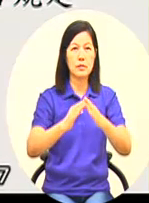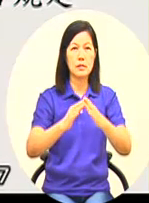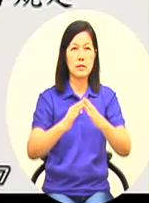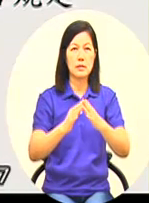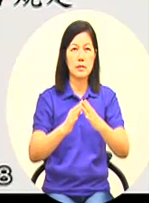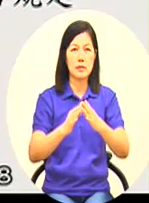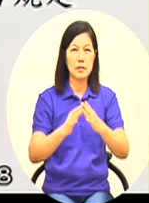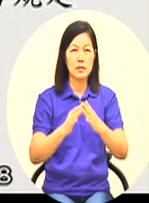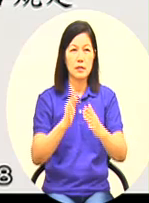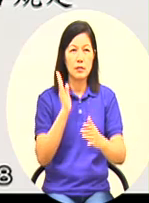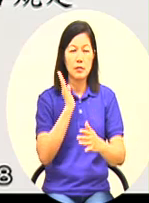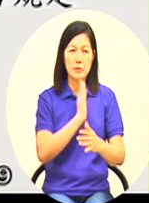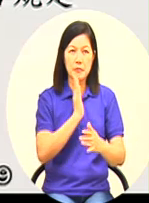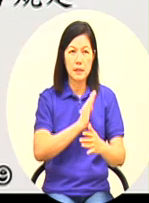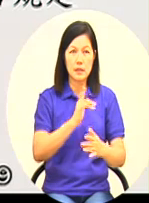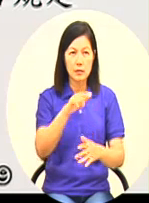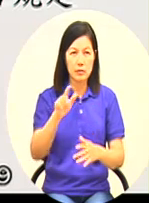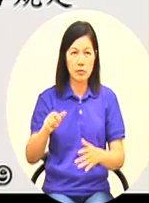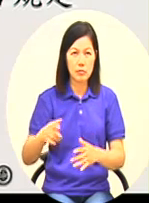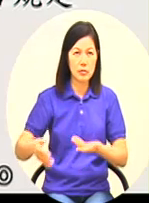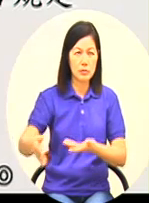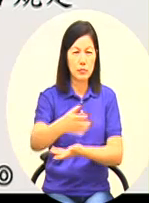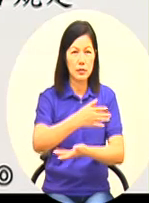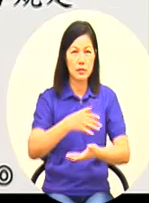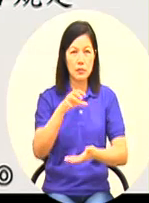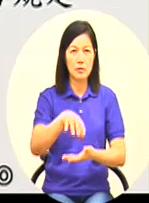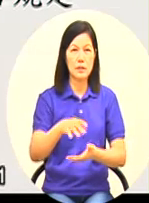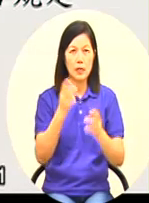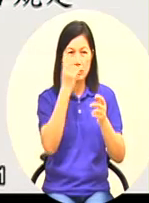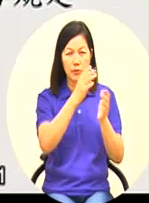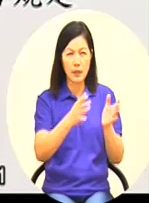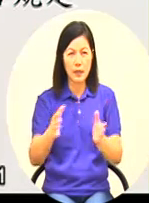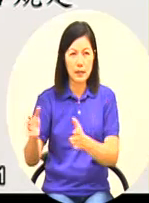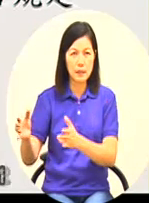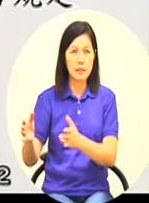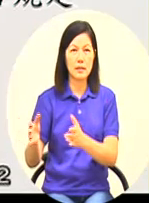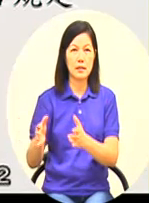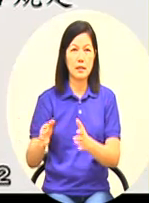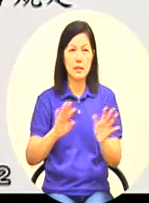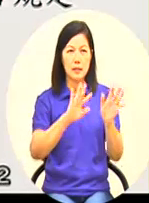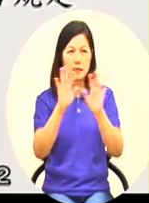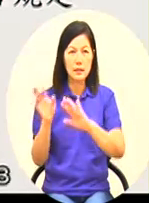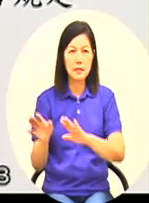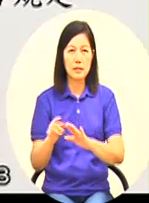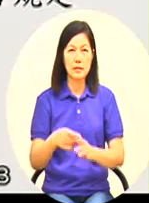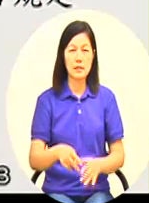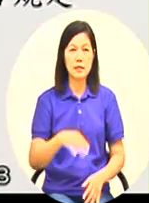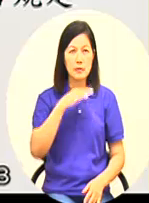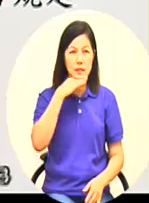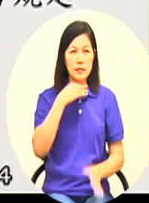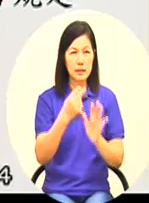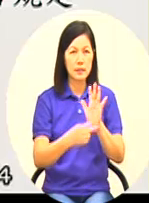是废弃物回收站呢等管理办法呢，哈，有效辅导业者符合以规定性，那等一下再说明嘛，哈，因